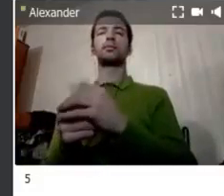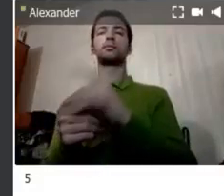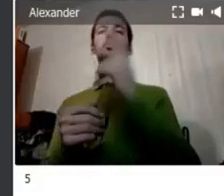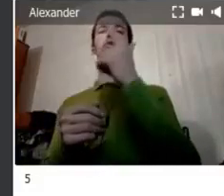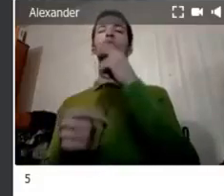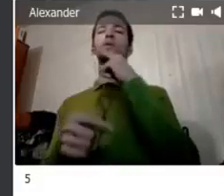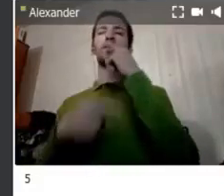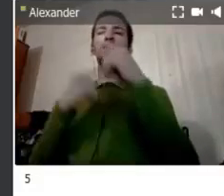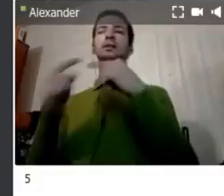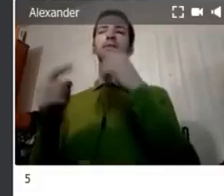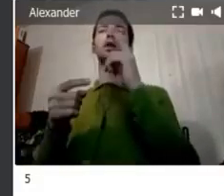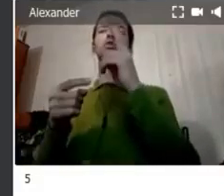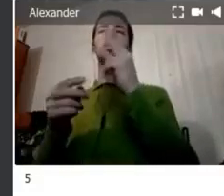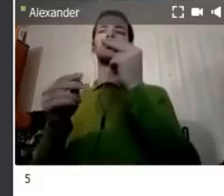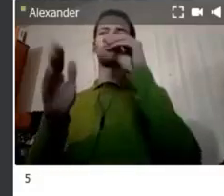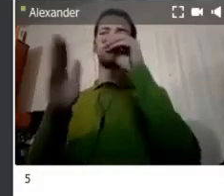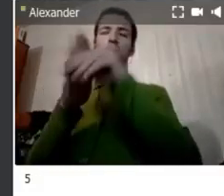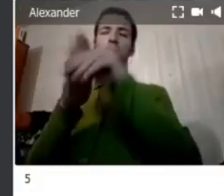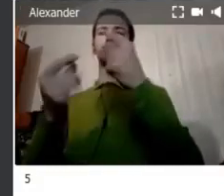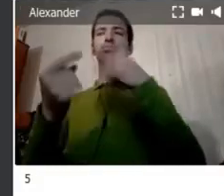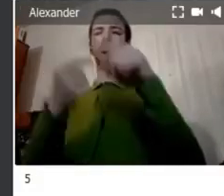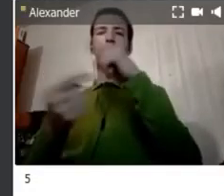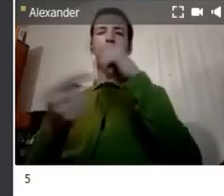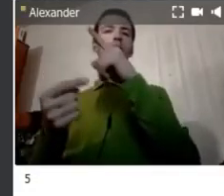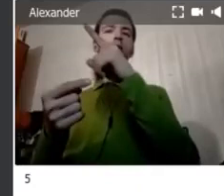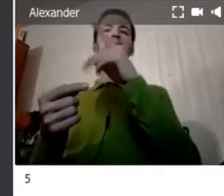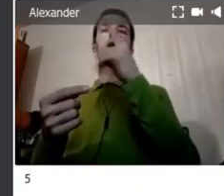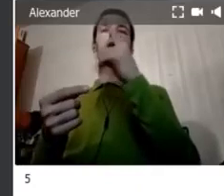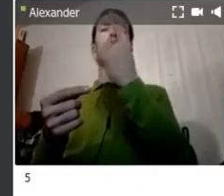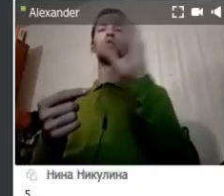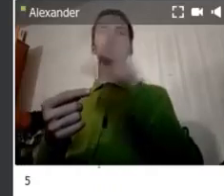детализированно расскажет про инвестиции. Итак,